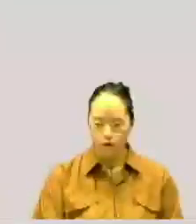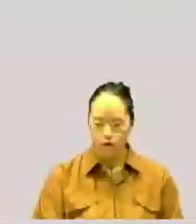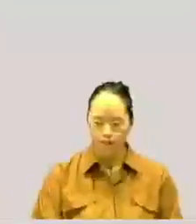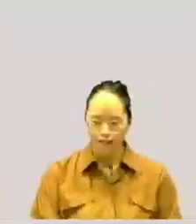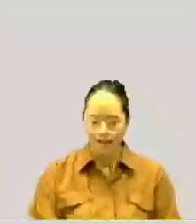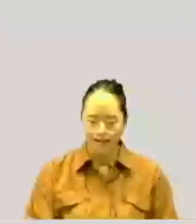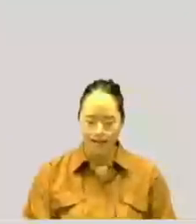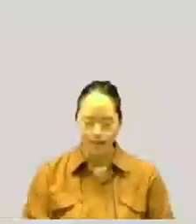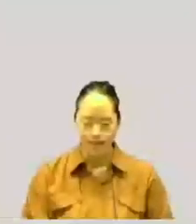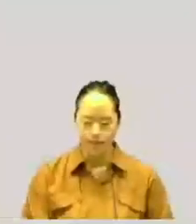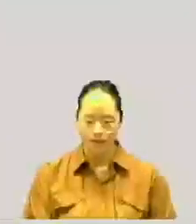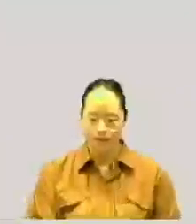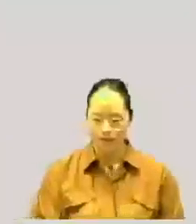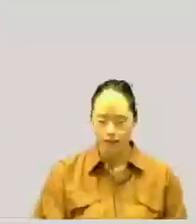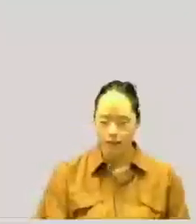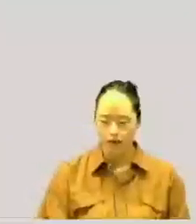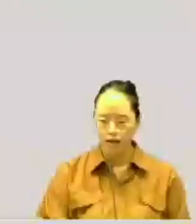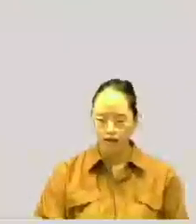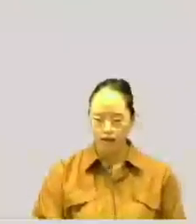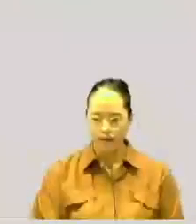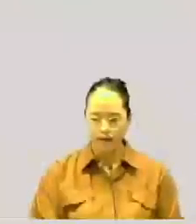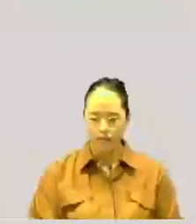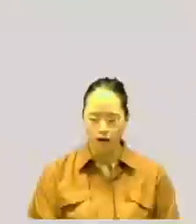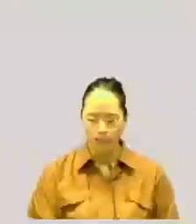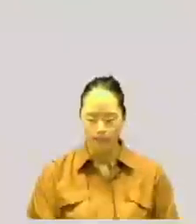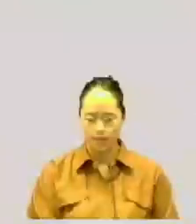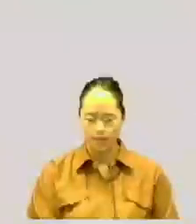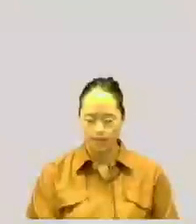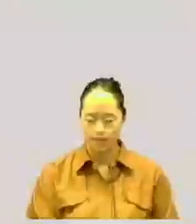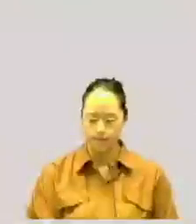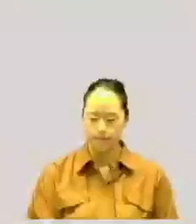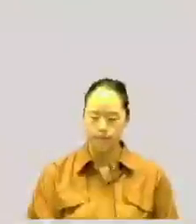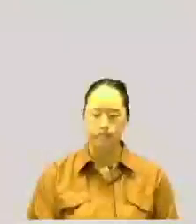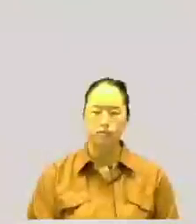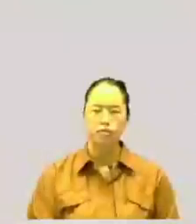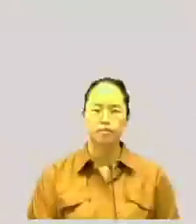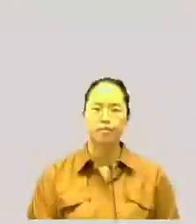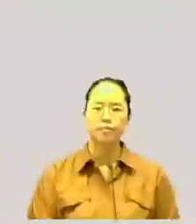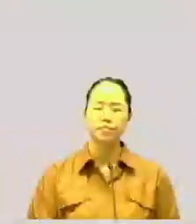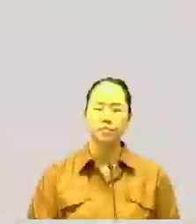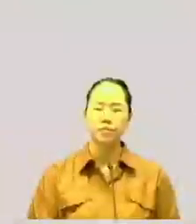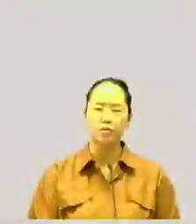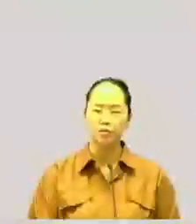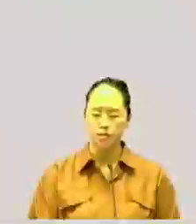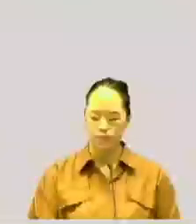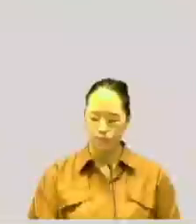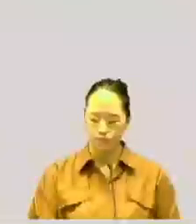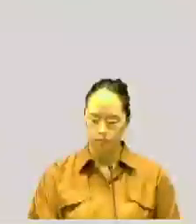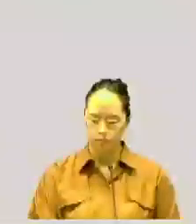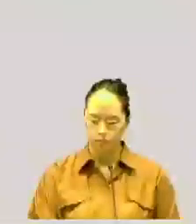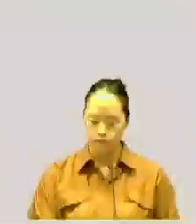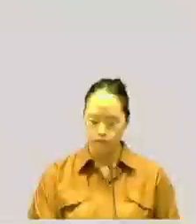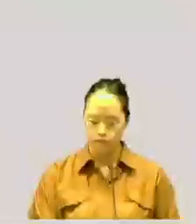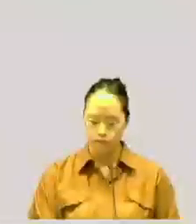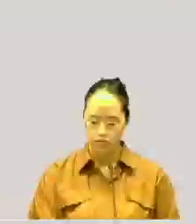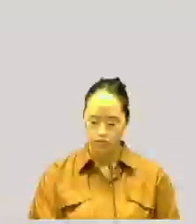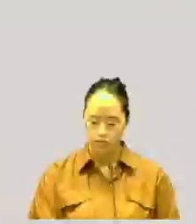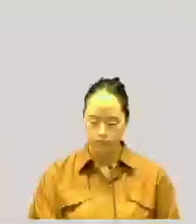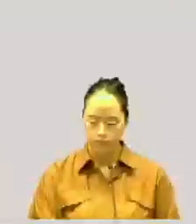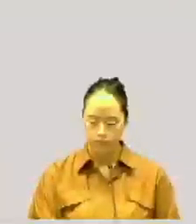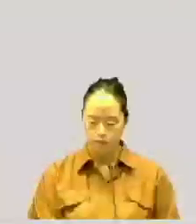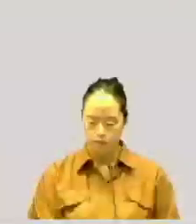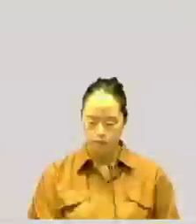4节里边呢，就是直接的告诉了我们，他们就是完全的腐败的状态。